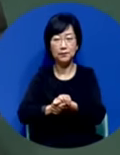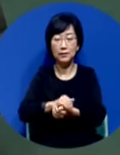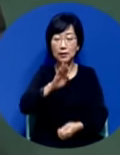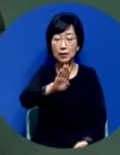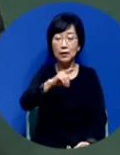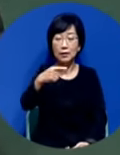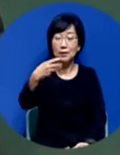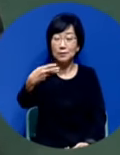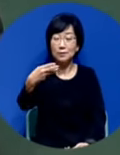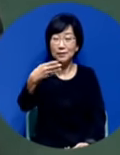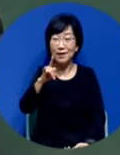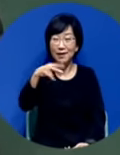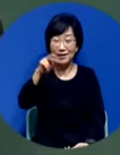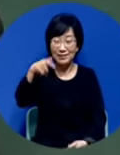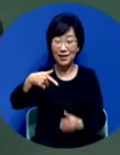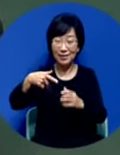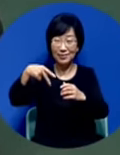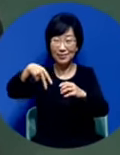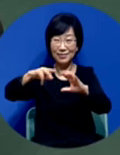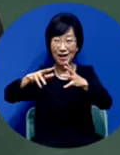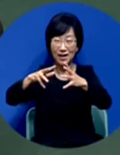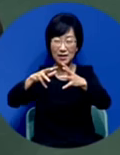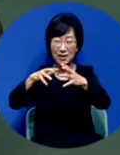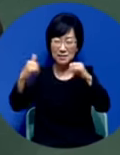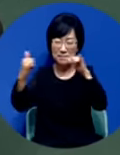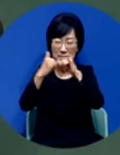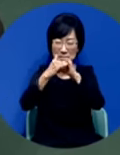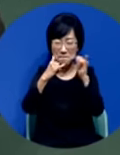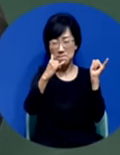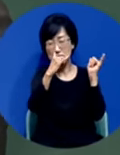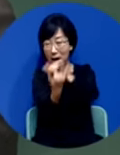블레셋 재앙을 막는 겁니다.